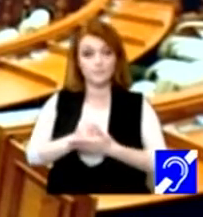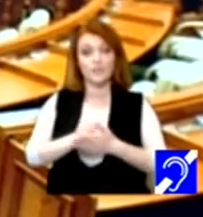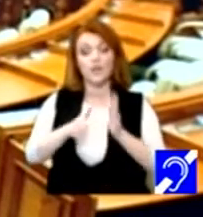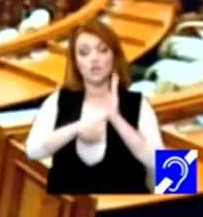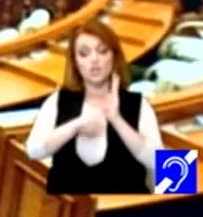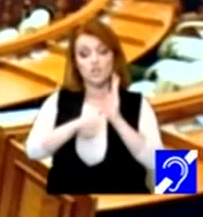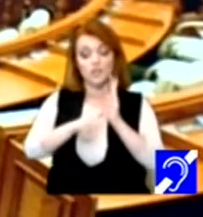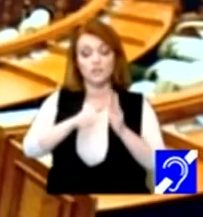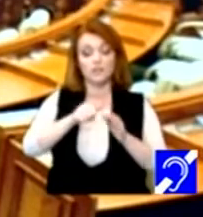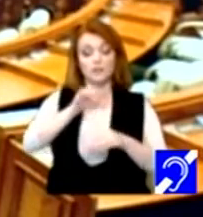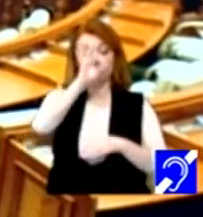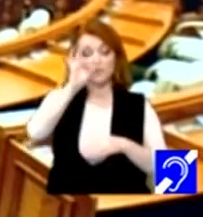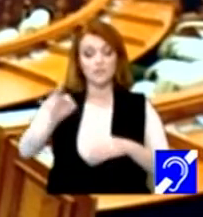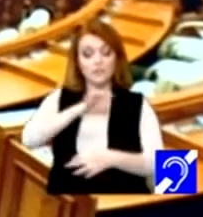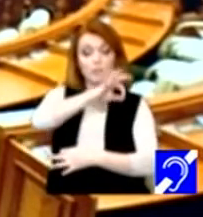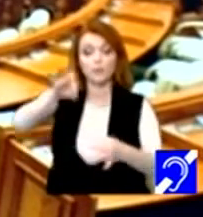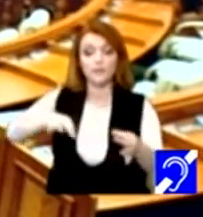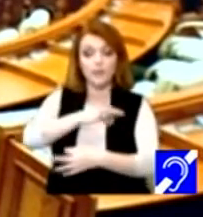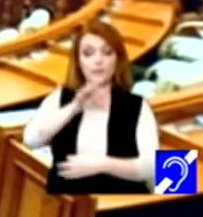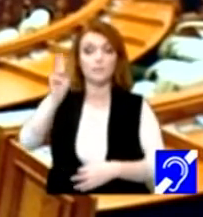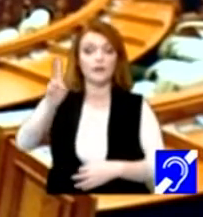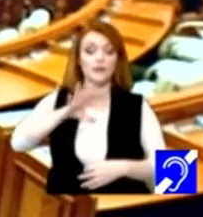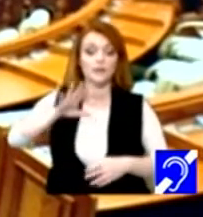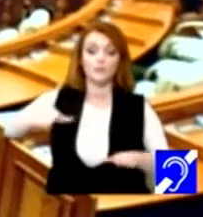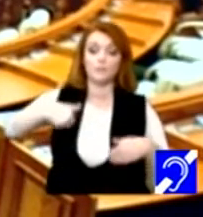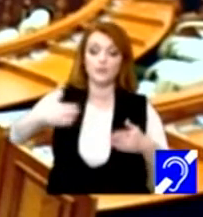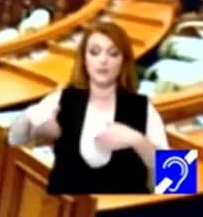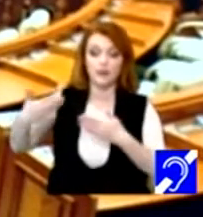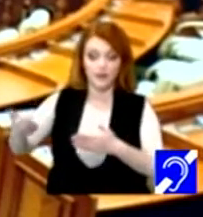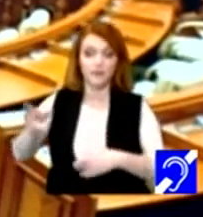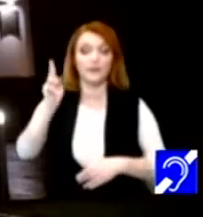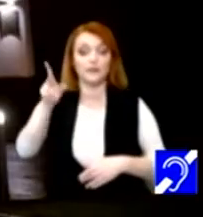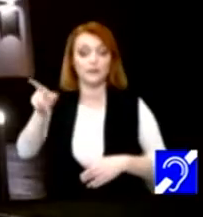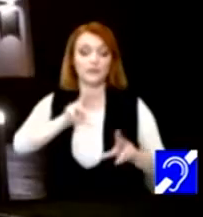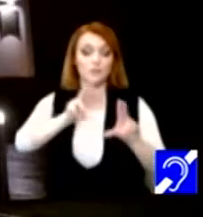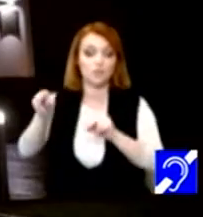înaintate. Colega mea, Svetlana Gore, recapitulează activitatea parlamentarilor.